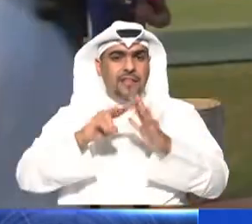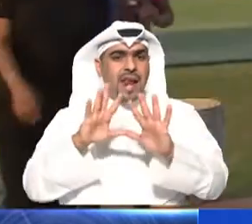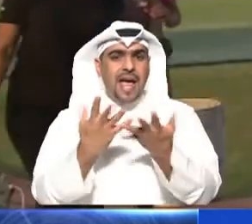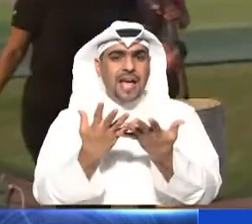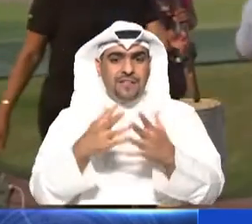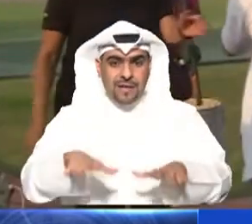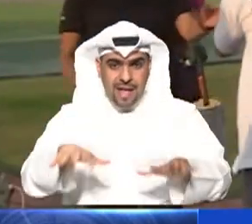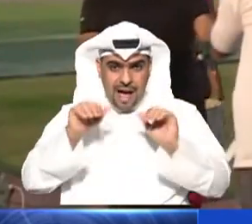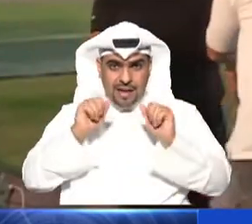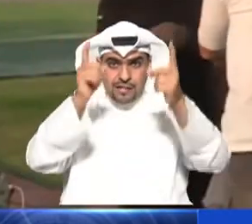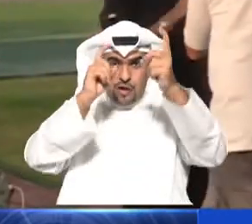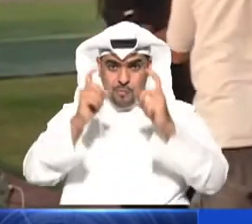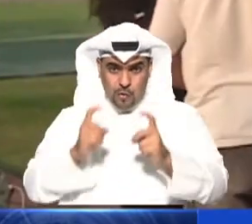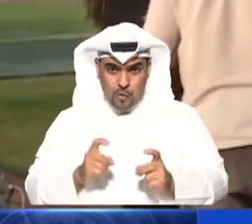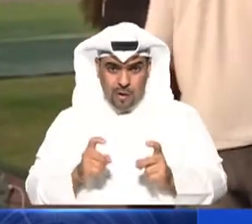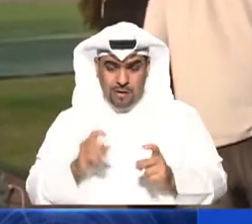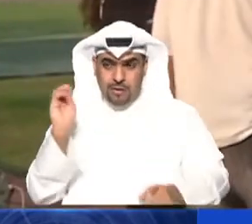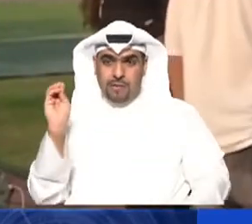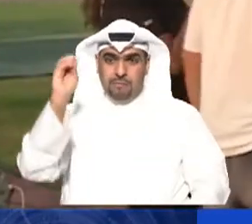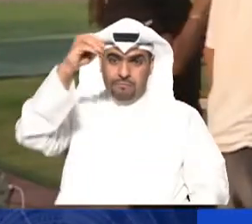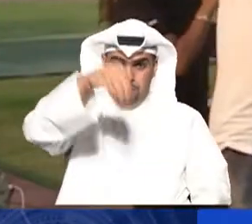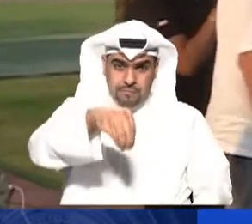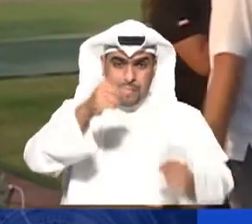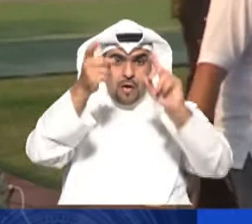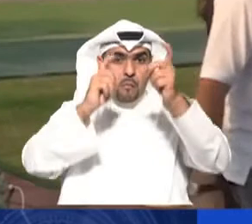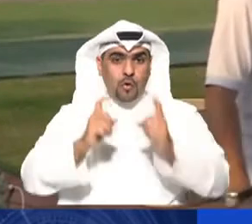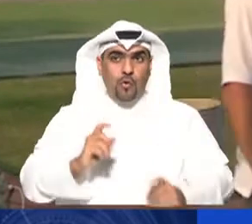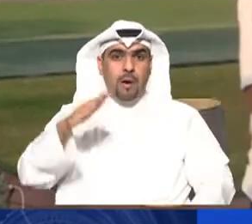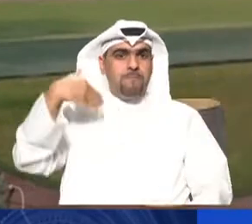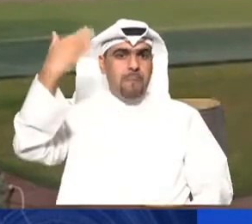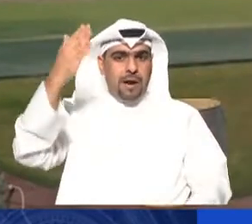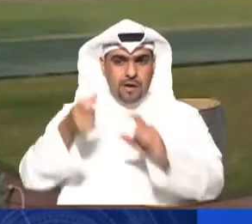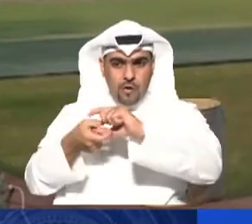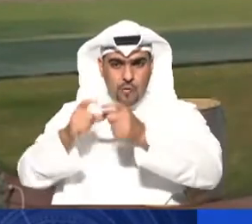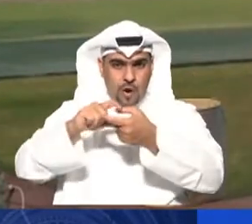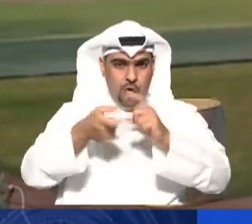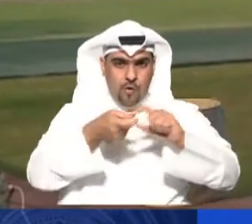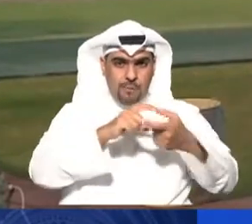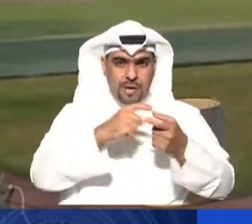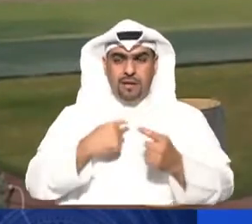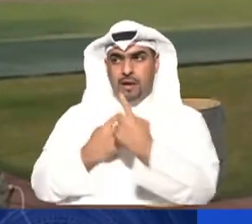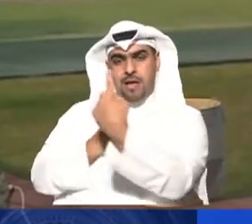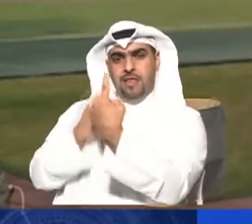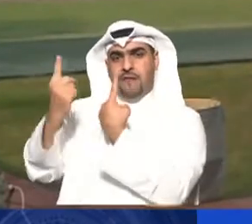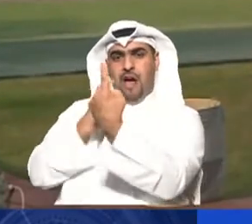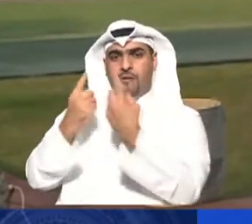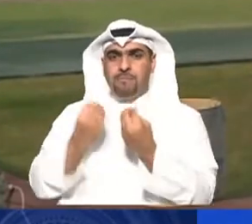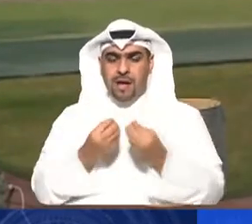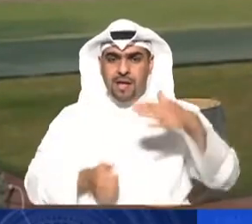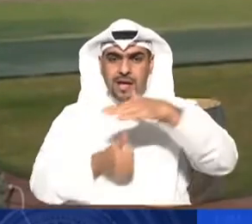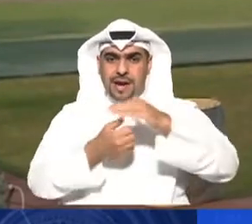القارة الآسيوية تستحق لها مشاركة عالية. وتحدثت مع رئيس الاتحاد الدولي على إعادة